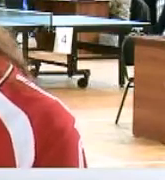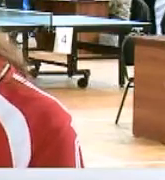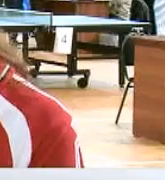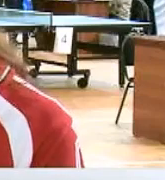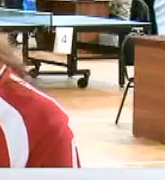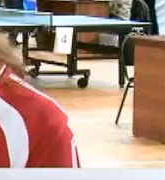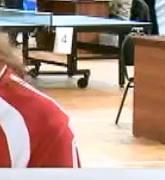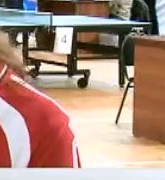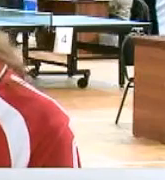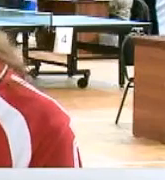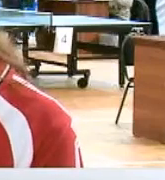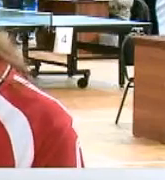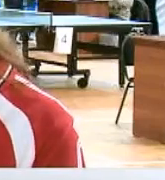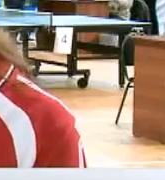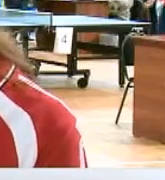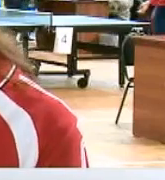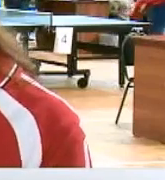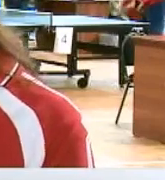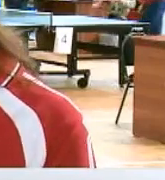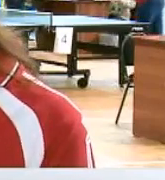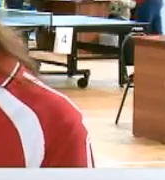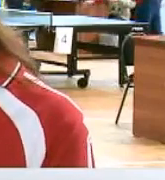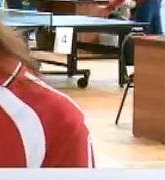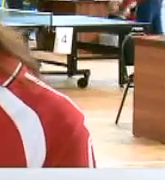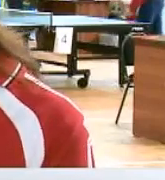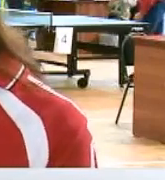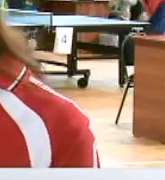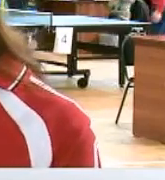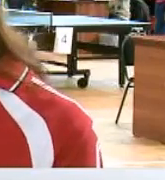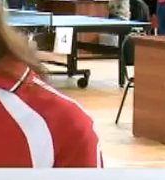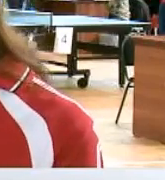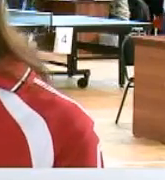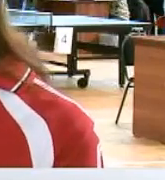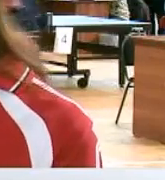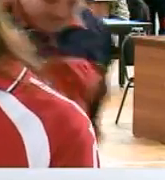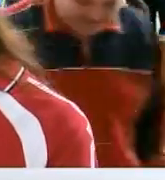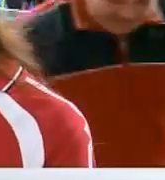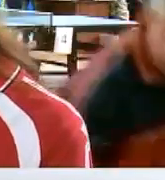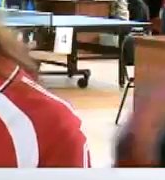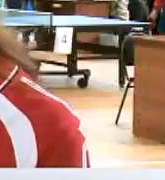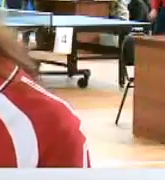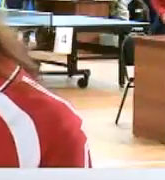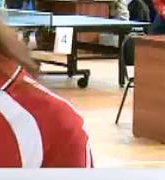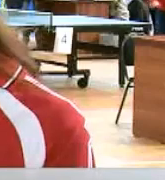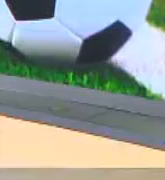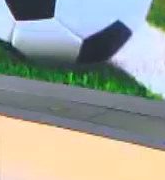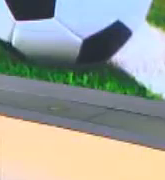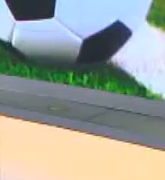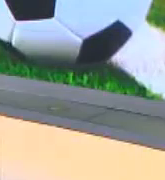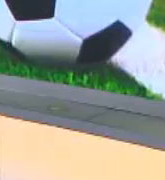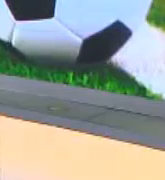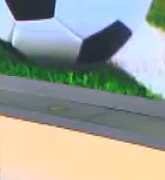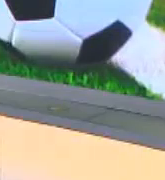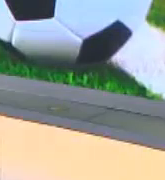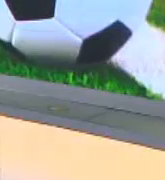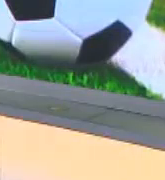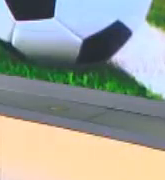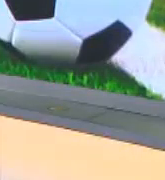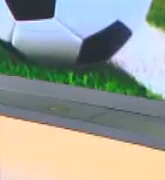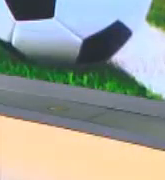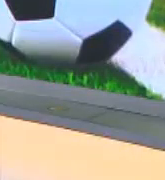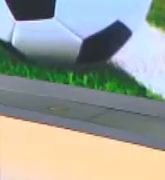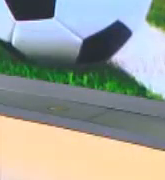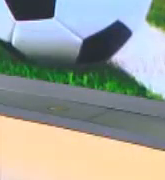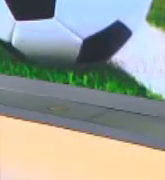тілейміз. Спорт денсаулықтың кепілі дейміз, аналарымызға да өзімізде спортпен айналысамыз. Бүгін футболдан